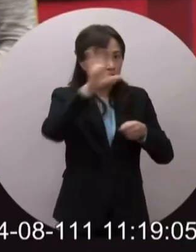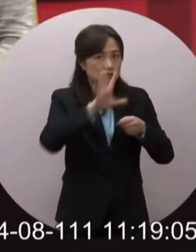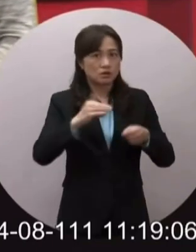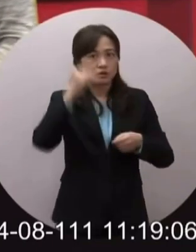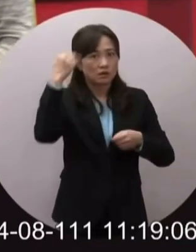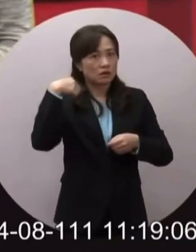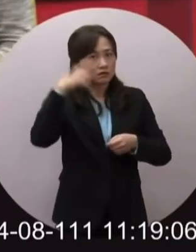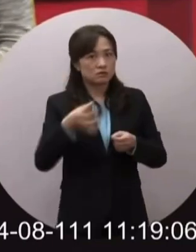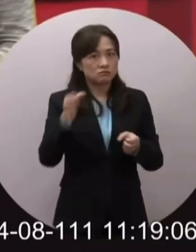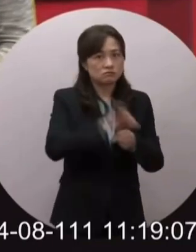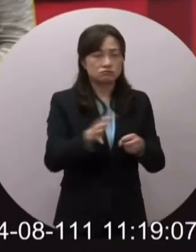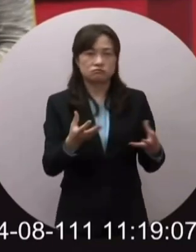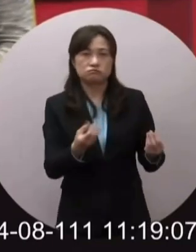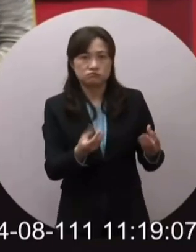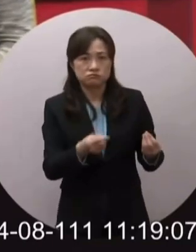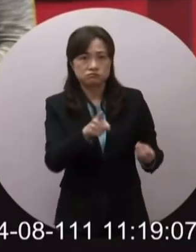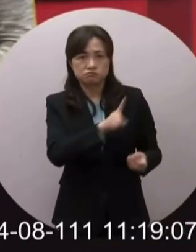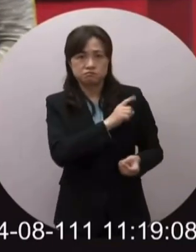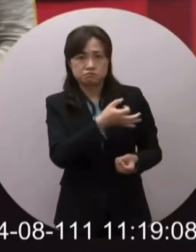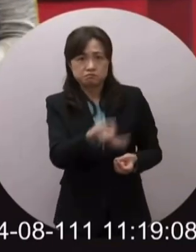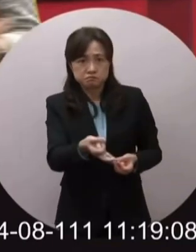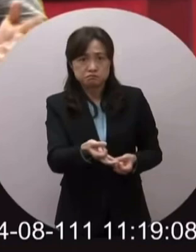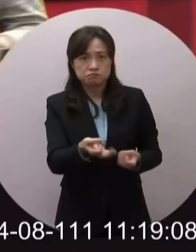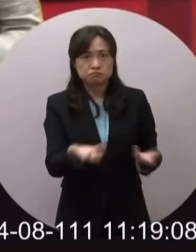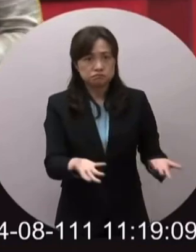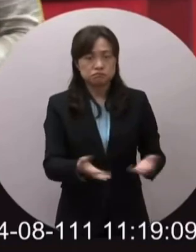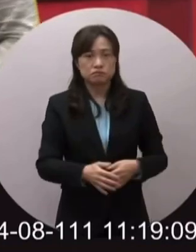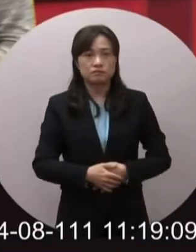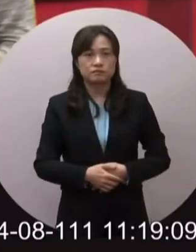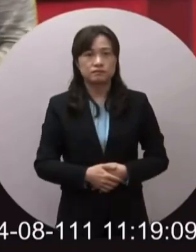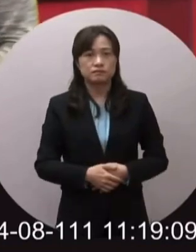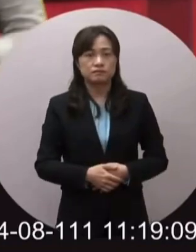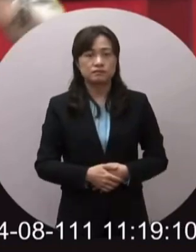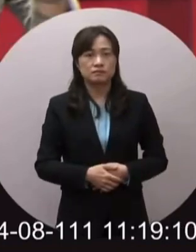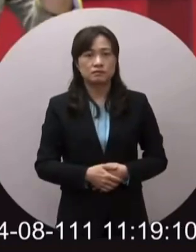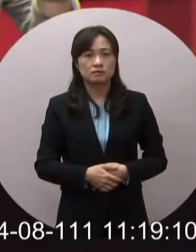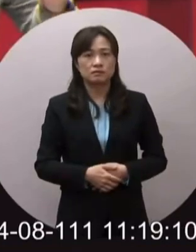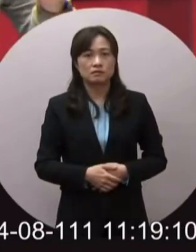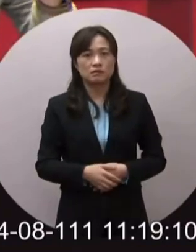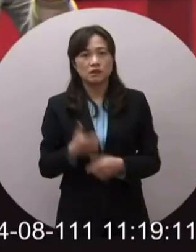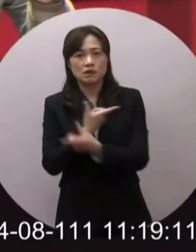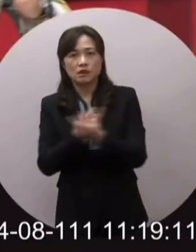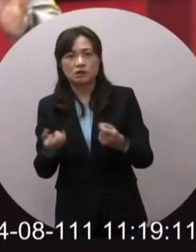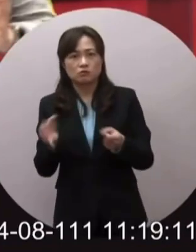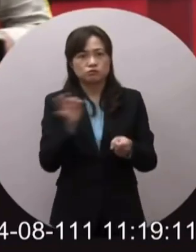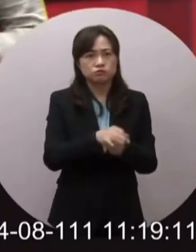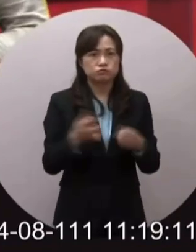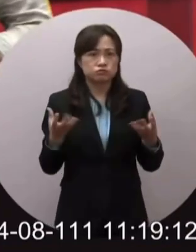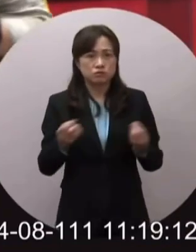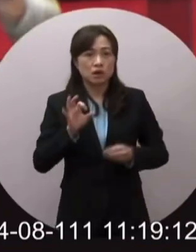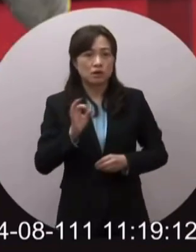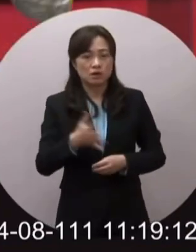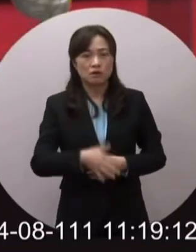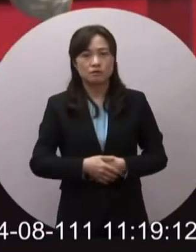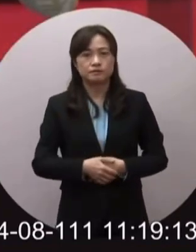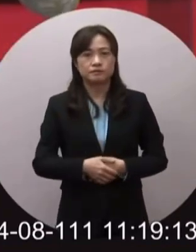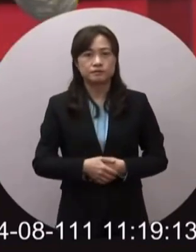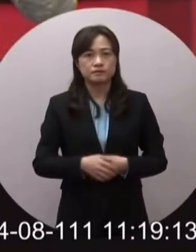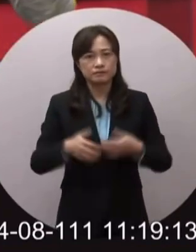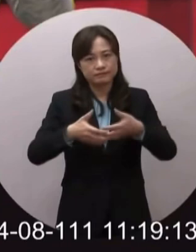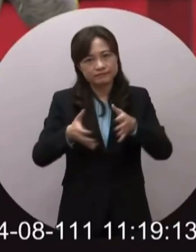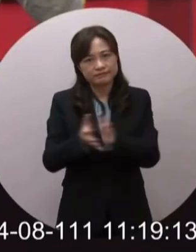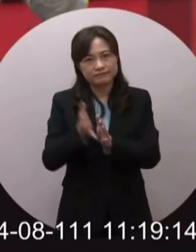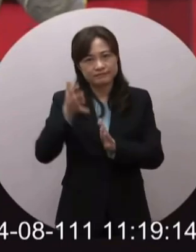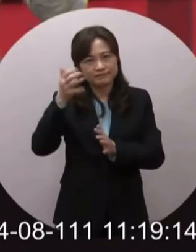还是他就要自己付钱呢？那为什么我觉得为什么？既然12年，我知道部长一定给你